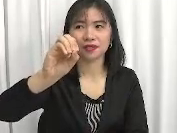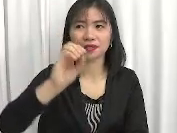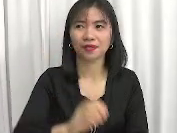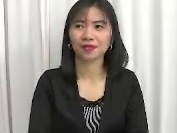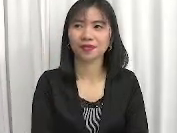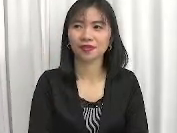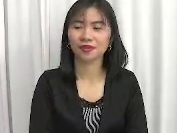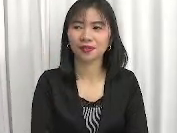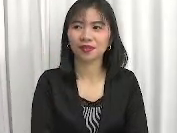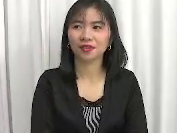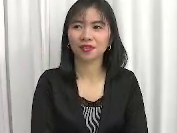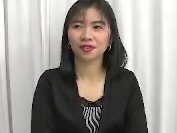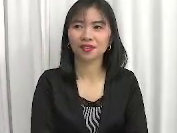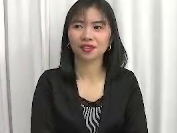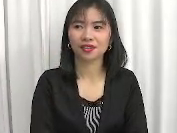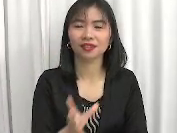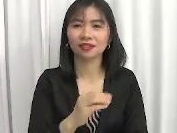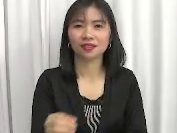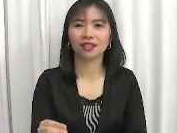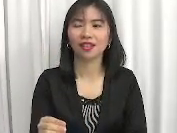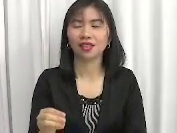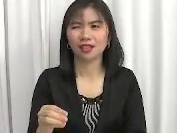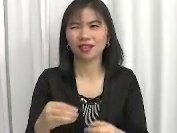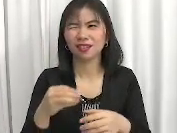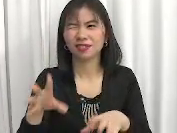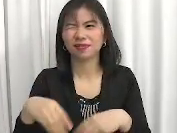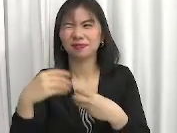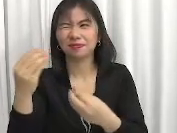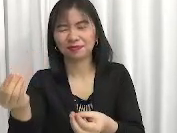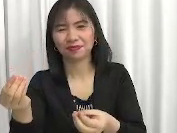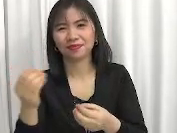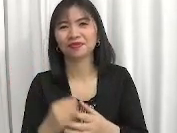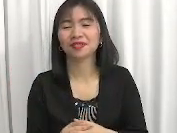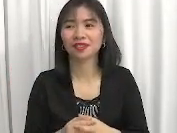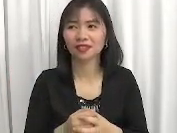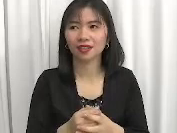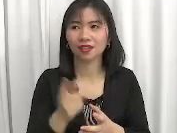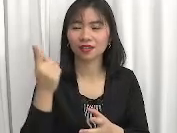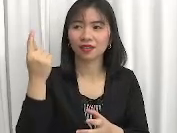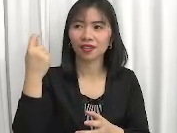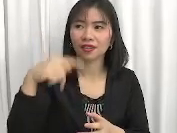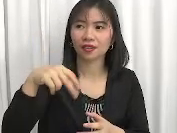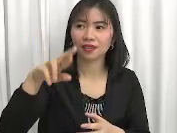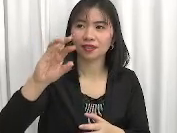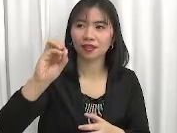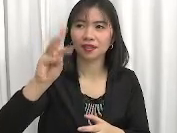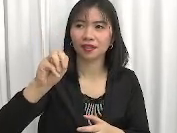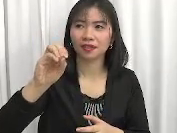para ma-claim nyo na po ang inyong premyo. Oy, Noel, gumabay yan ha.